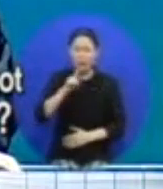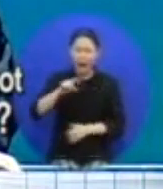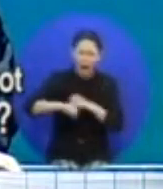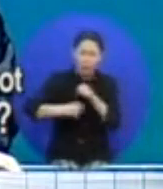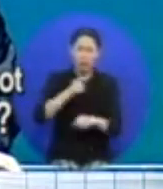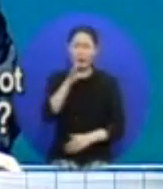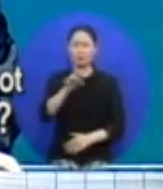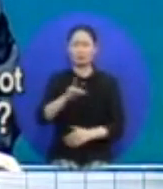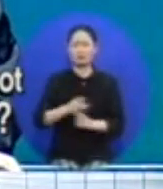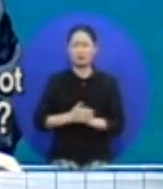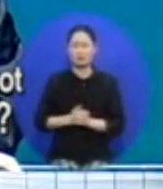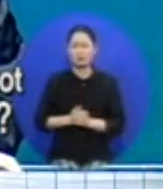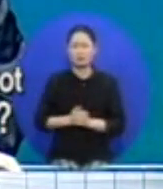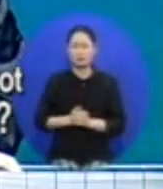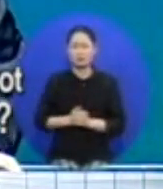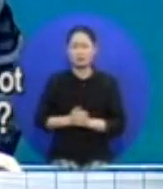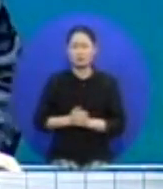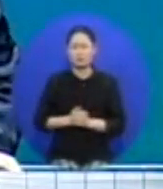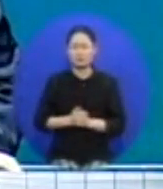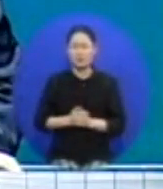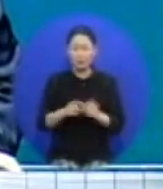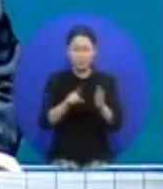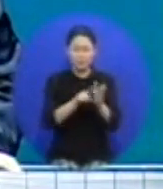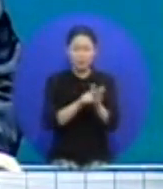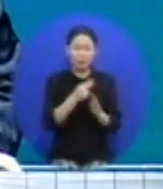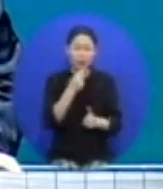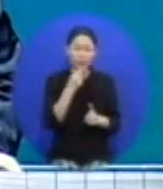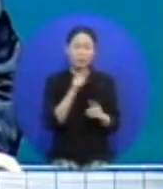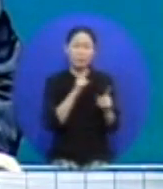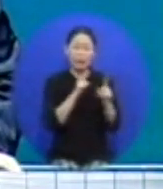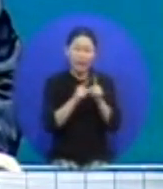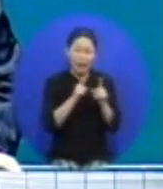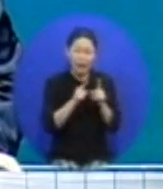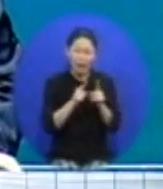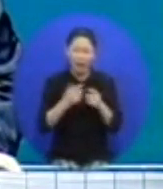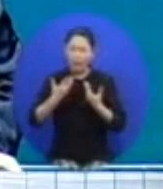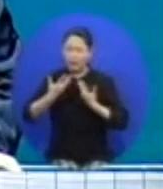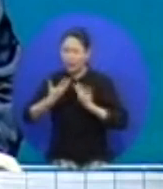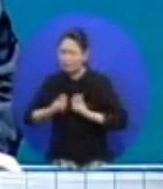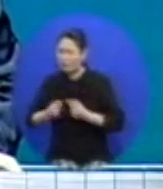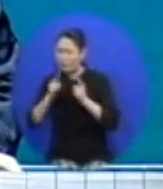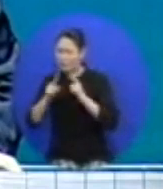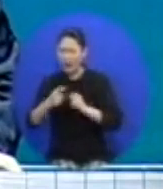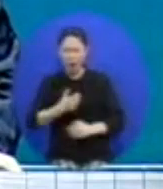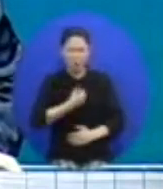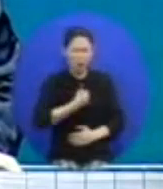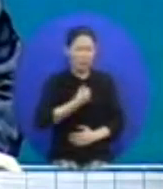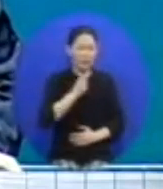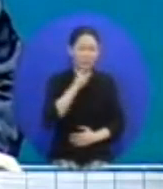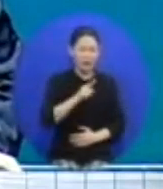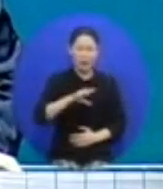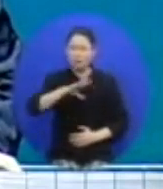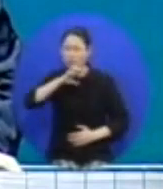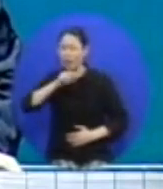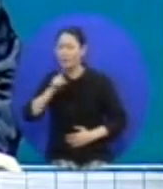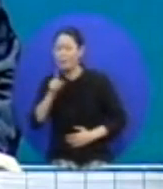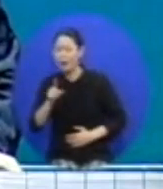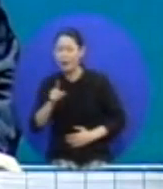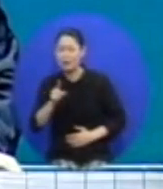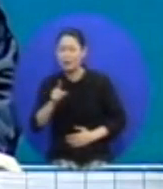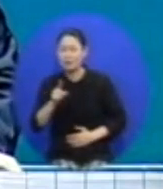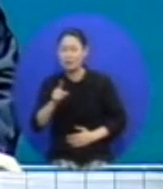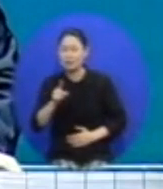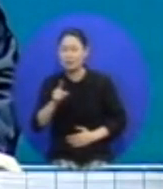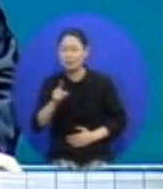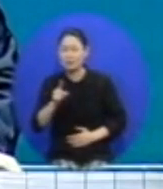해요 믿음 없는 말 낙심하는 말 원망 하는 말 불평하는 말